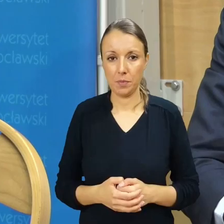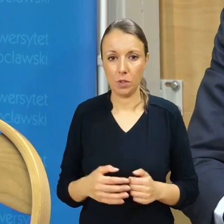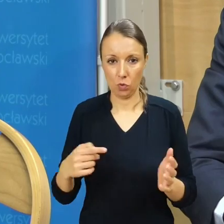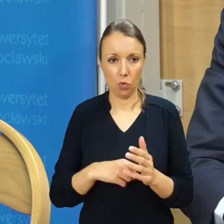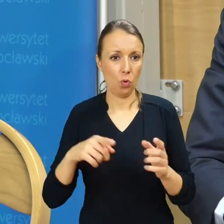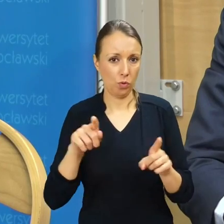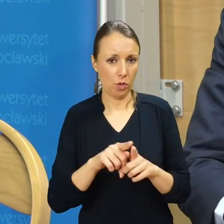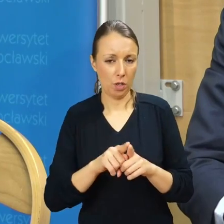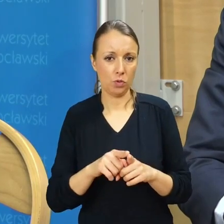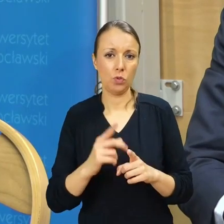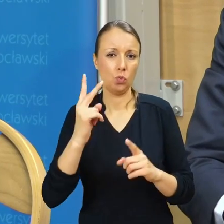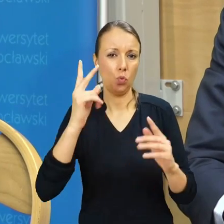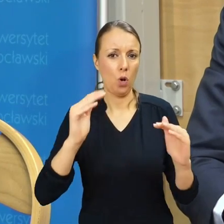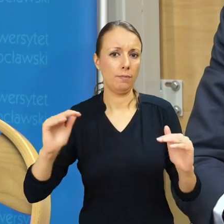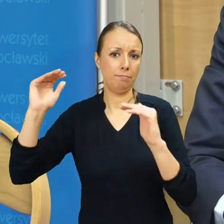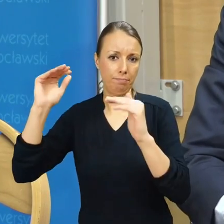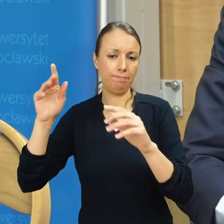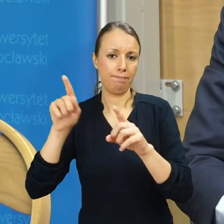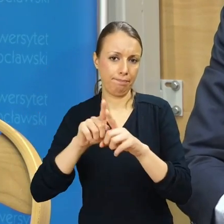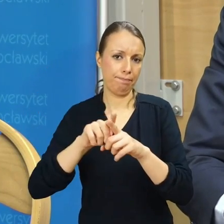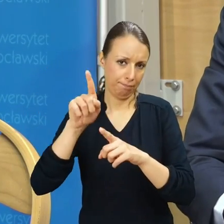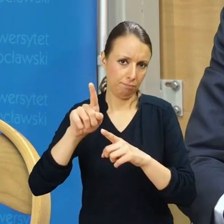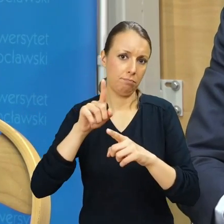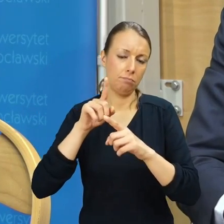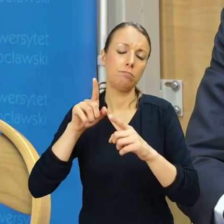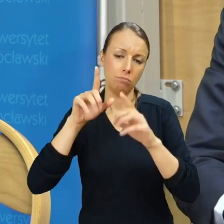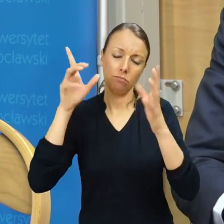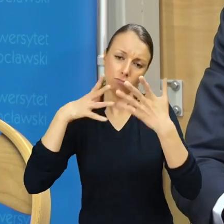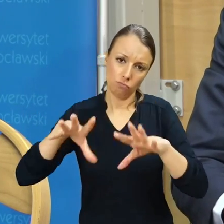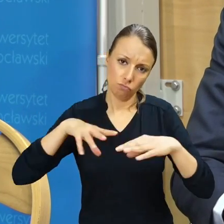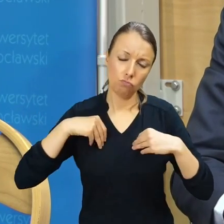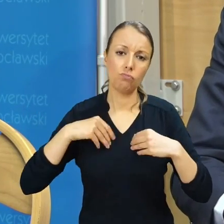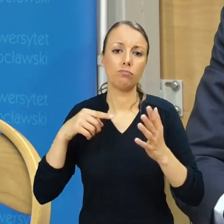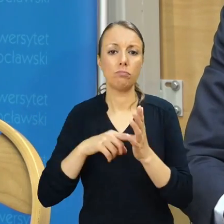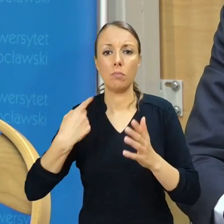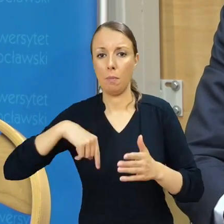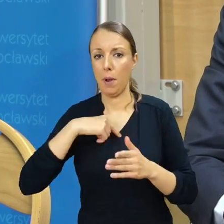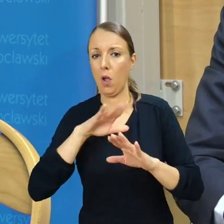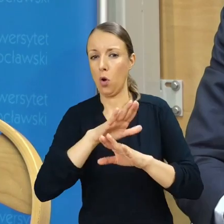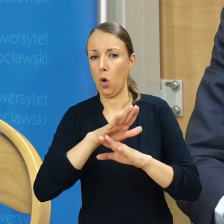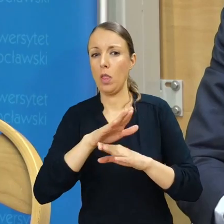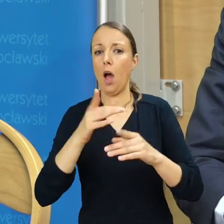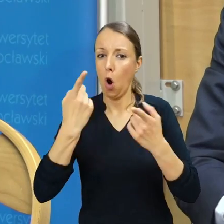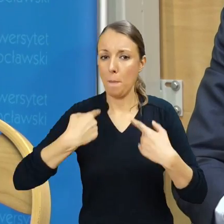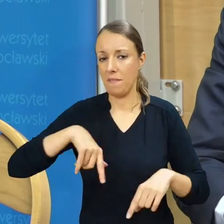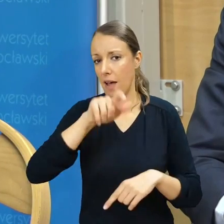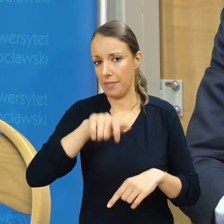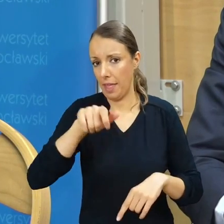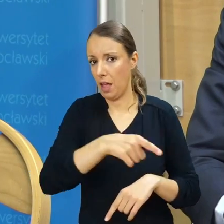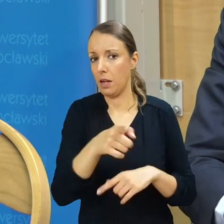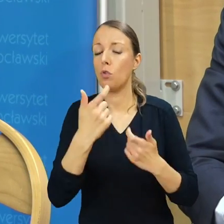instancji i to myślę, w mojej ocenie, to jest właśnie to, co my robimy z punktu widzenia ochrony praw jednostki, że ja bym się nie zgodził z tym, że